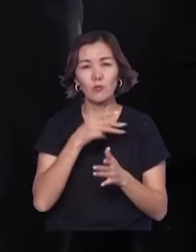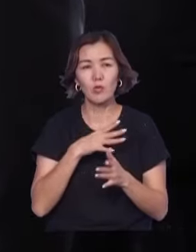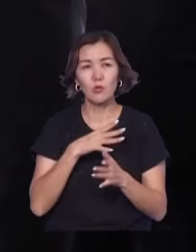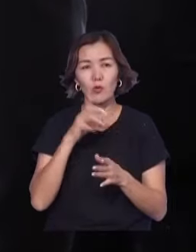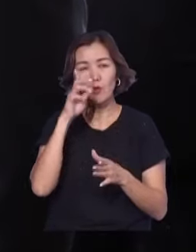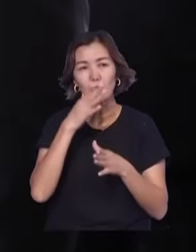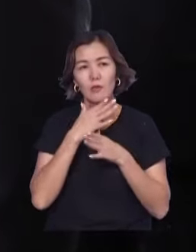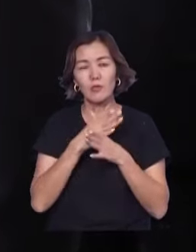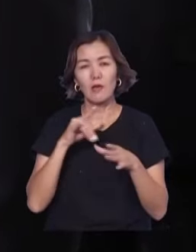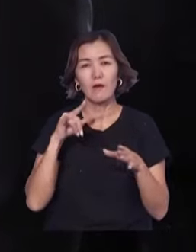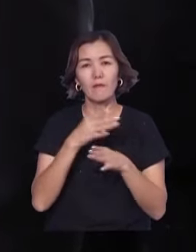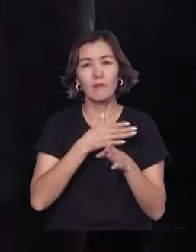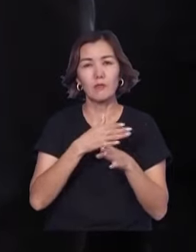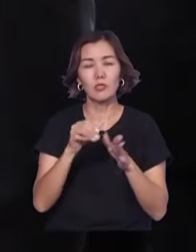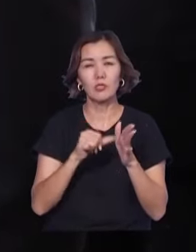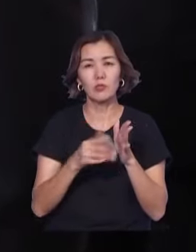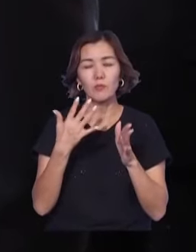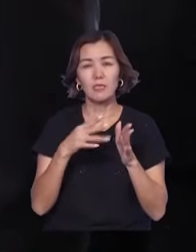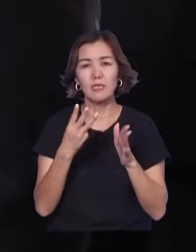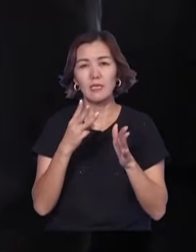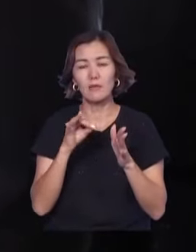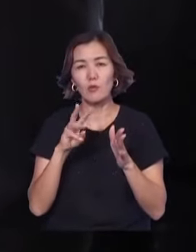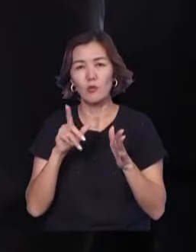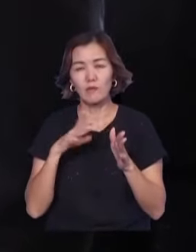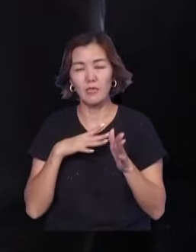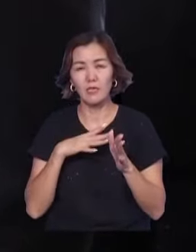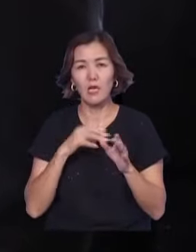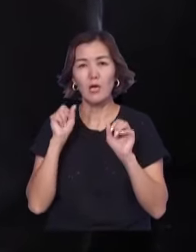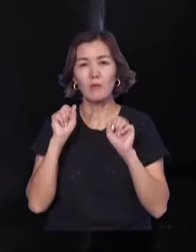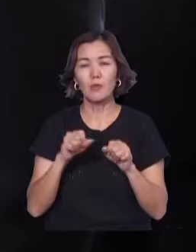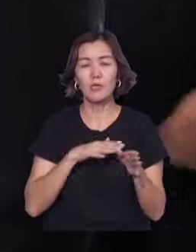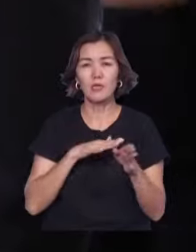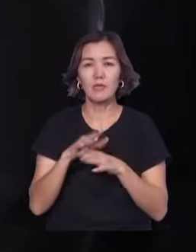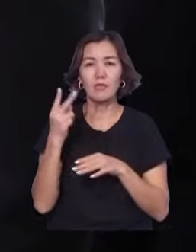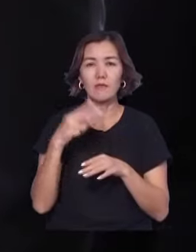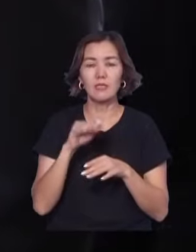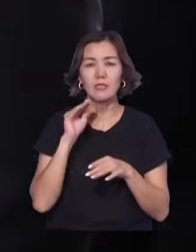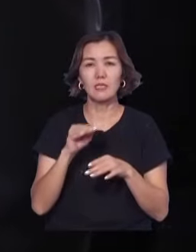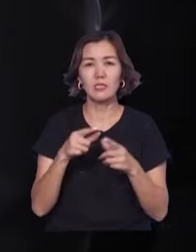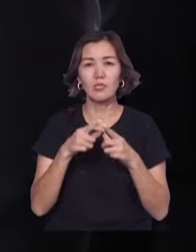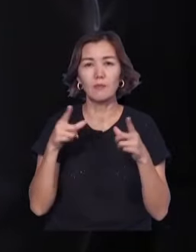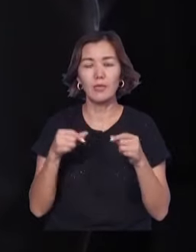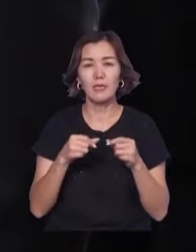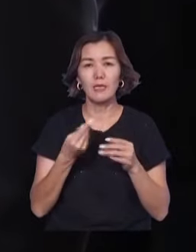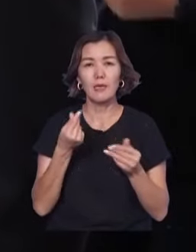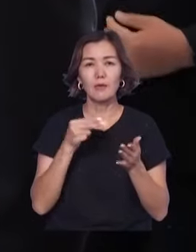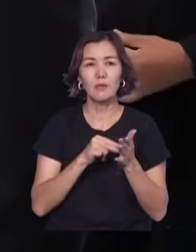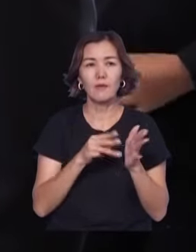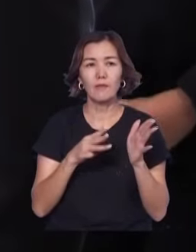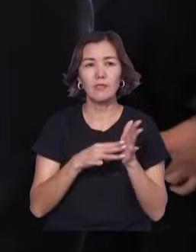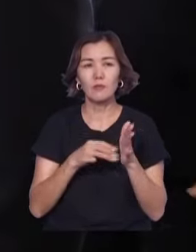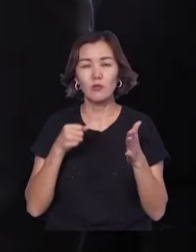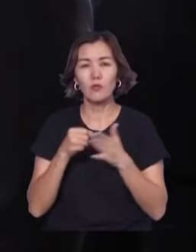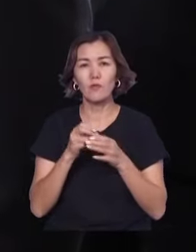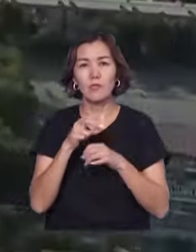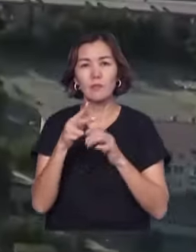субсидирование авиарейсов было выделено 653 миллиона тенге, что позволило реализовать около 20 тысяч билетов по цене от 8 до 18